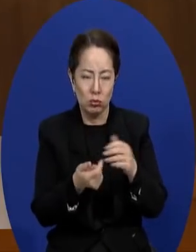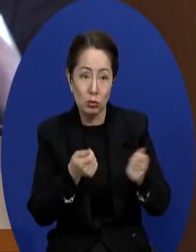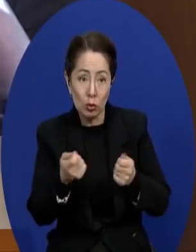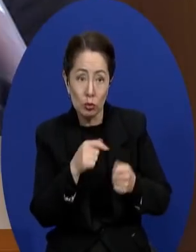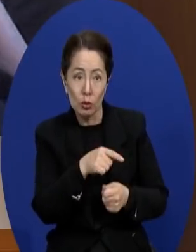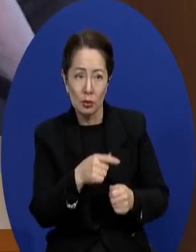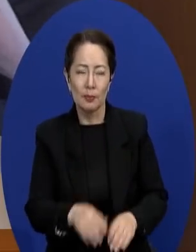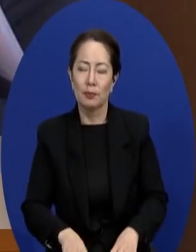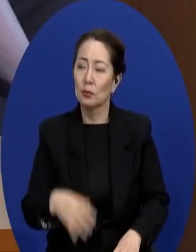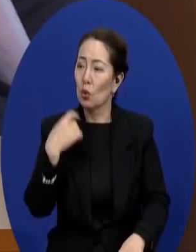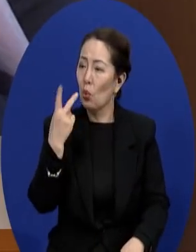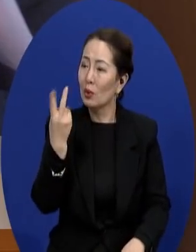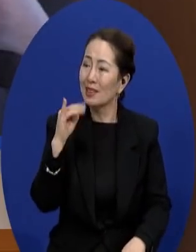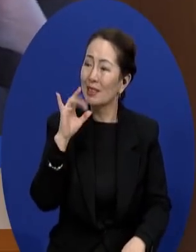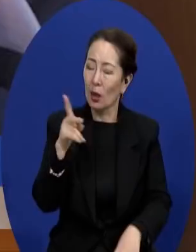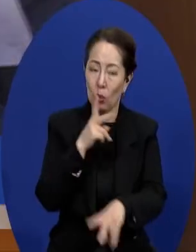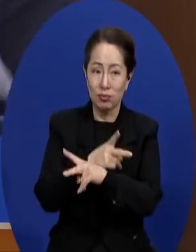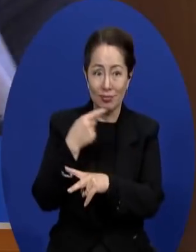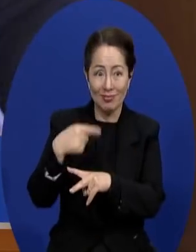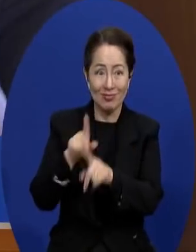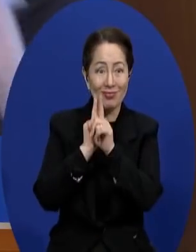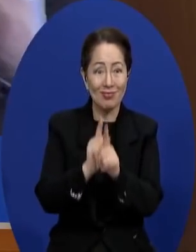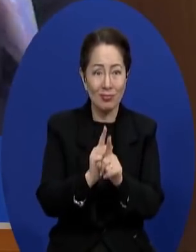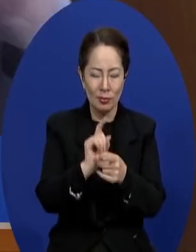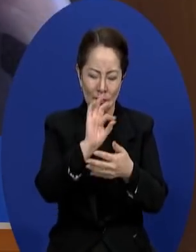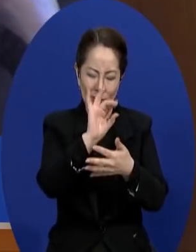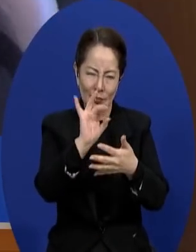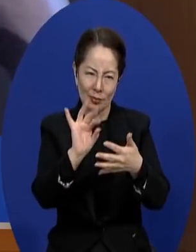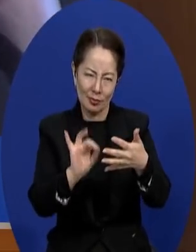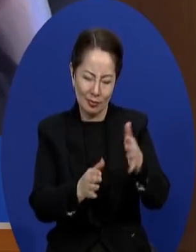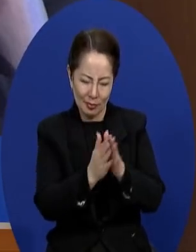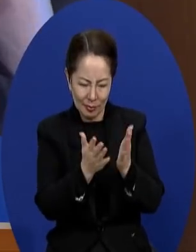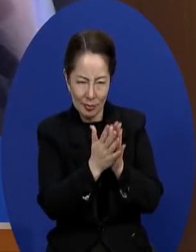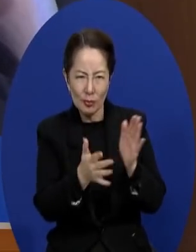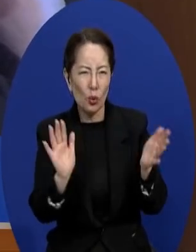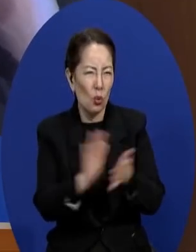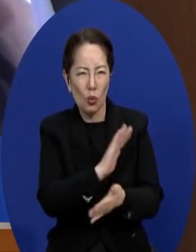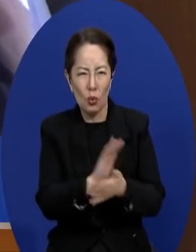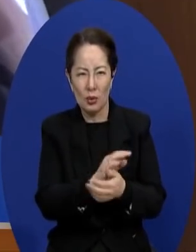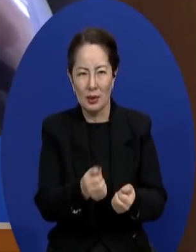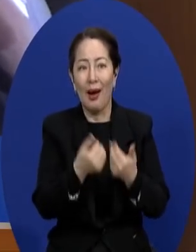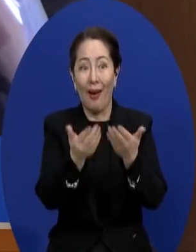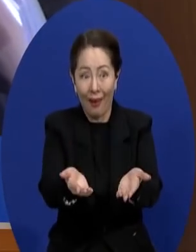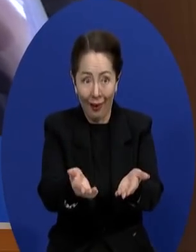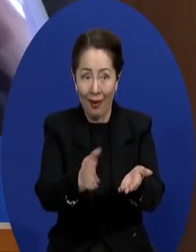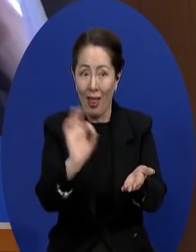өгнө. Үндсэн хуулийнхаа дагуу гарах энэ олон юм бошуухан гаргаж бошуухан мөрдүүлэхгүй